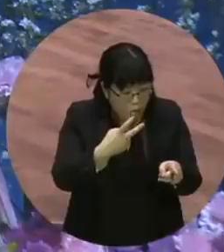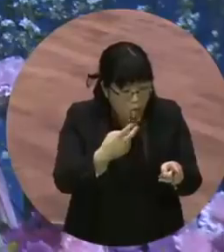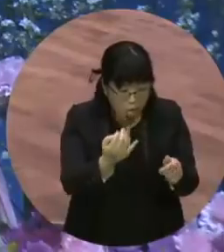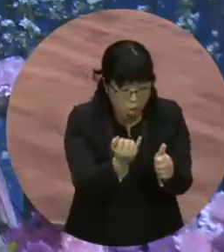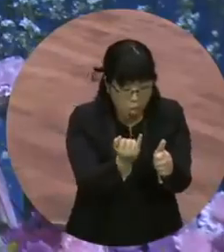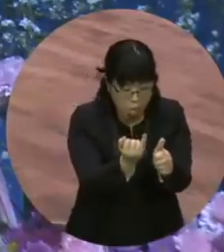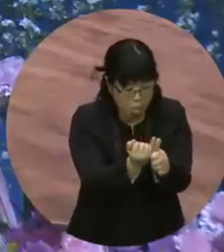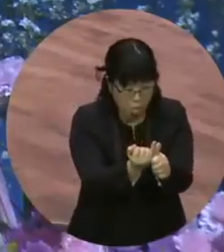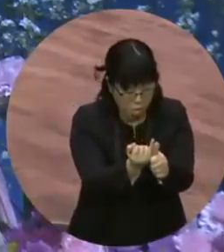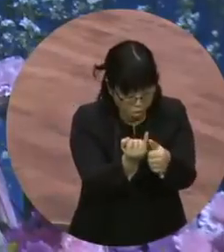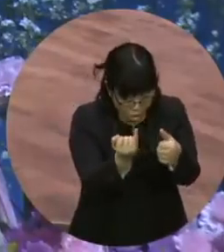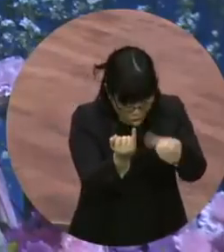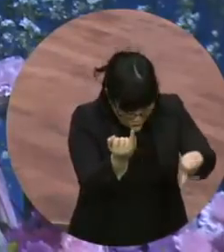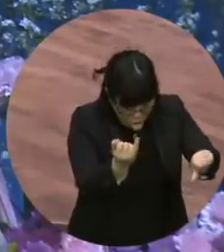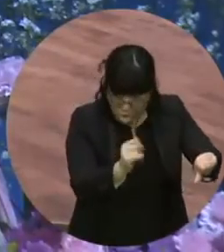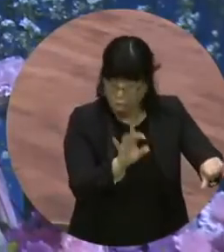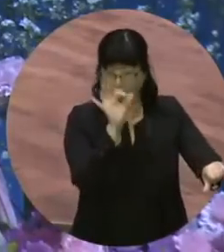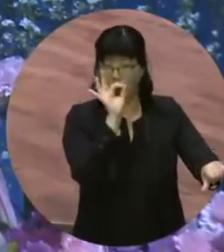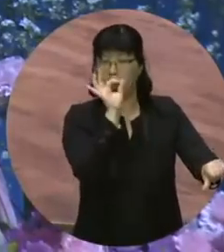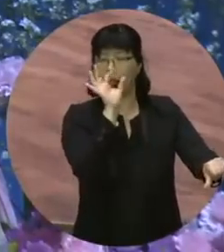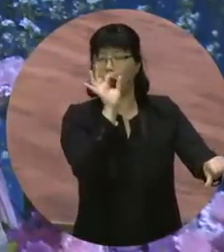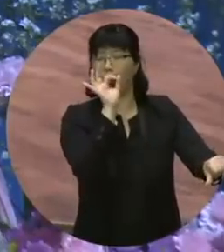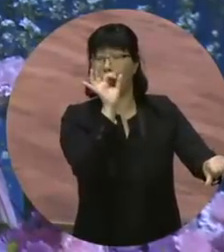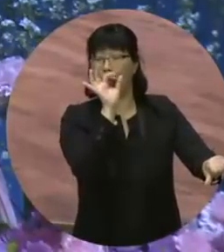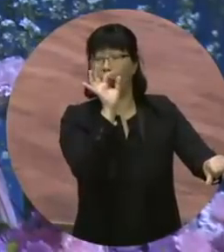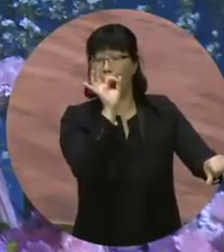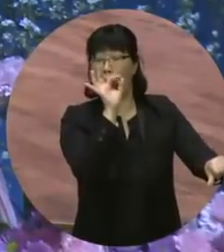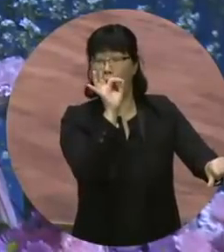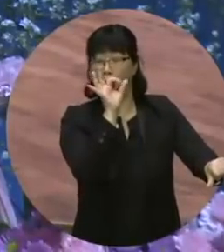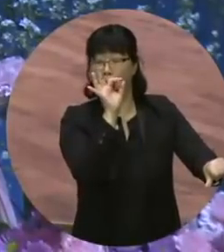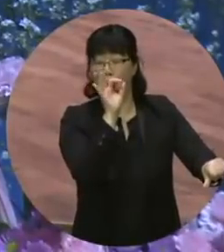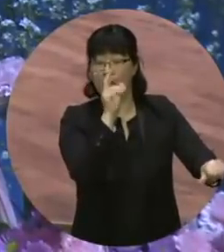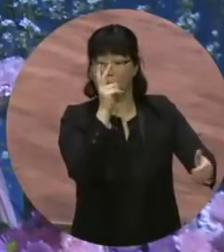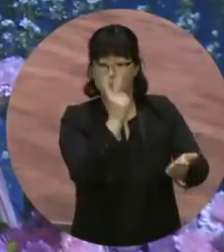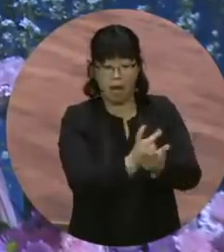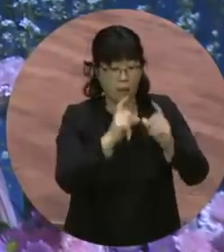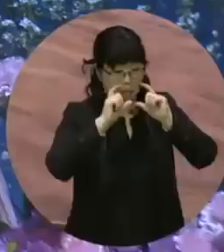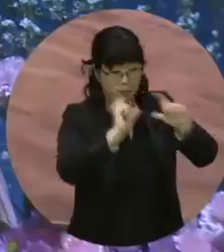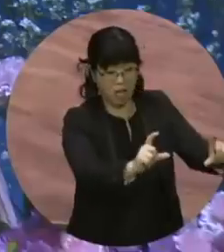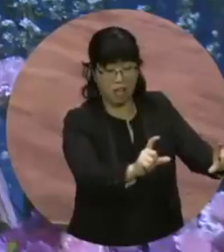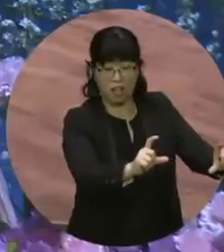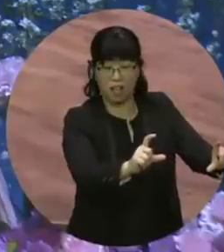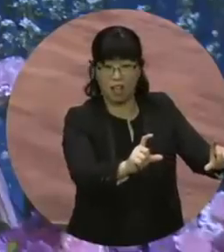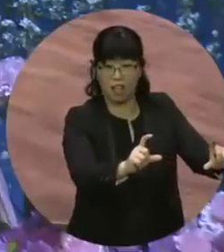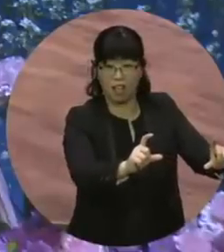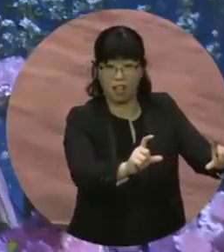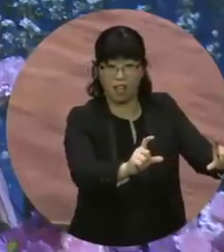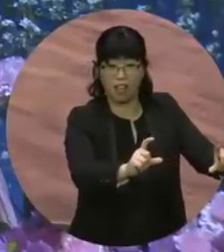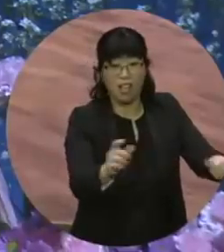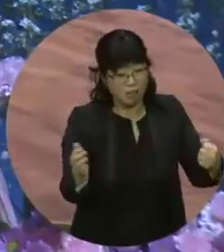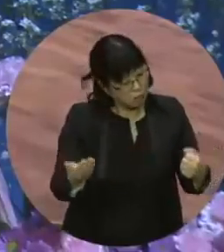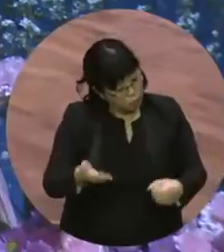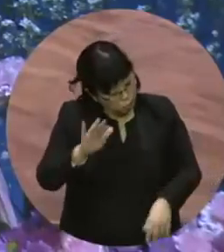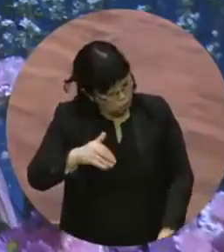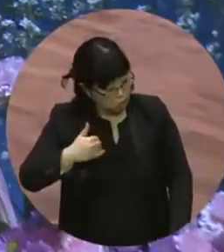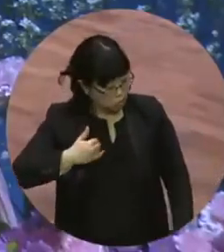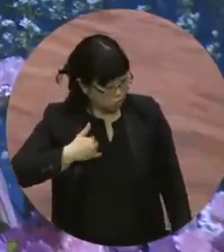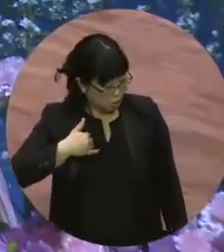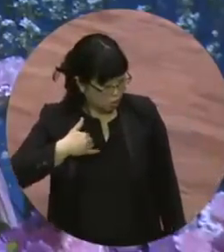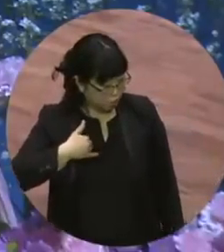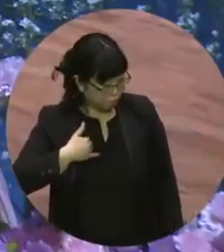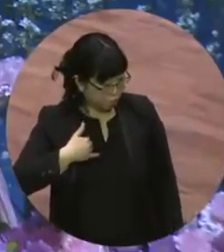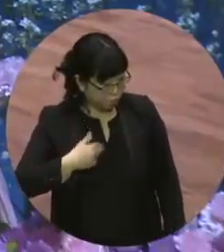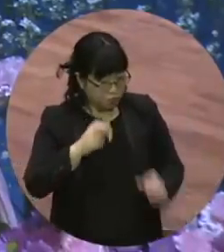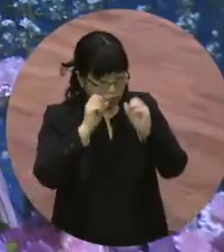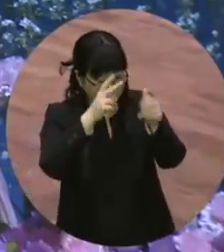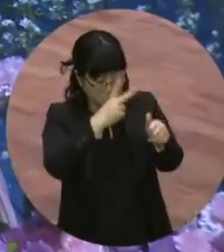해줘서 아들을, 이 머리 하나도 없는 그 머리에 손을 얹고 그 장로님, 지금 장로님